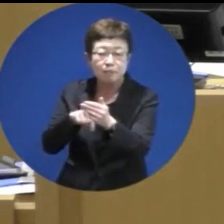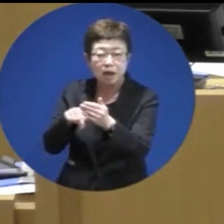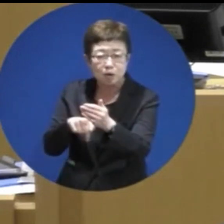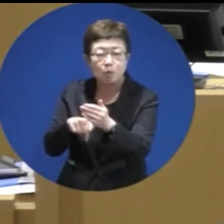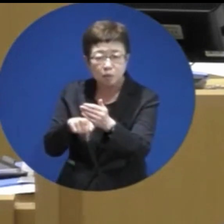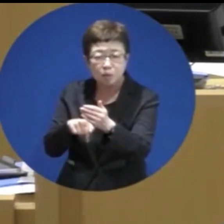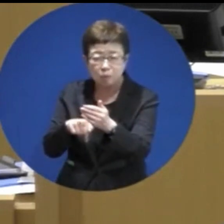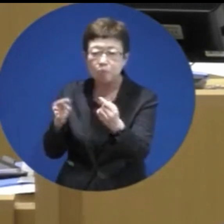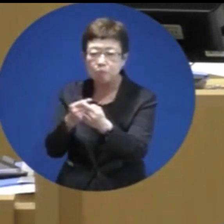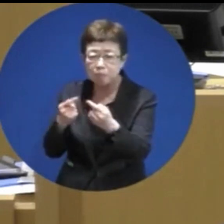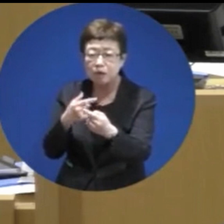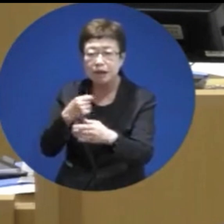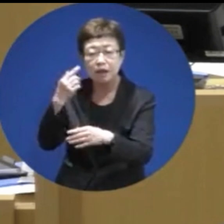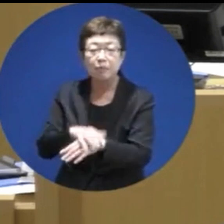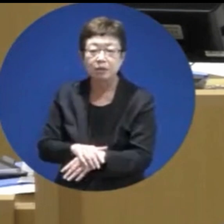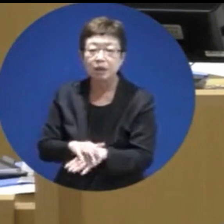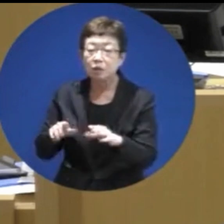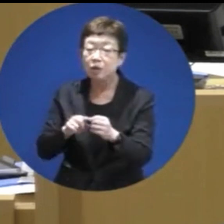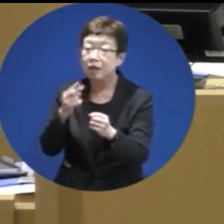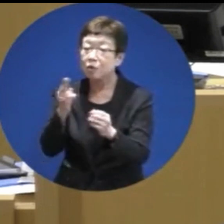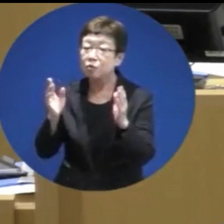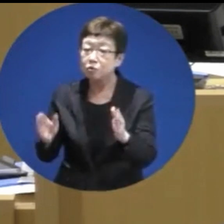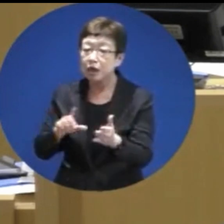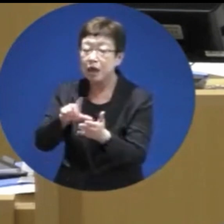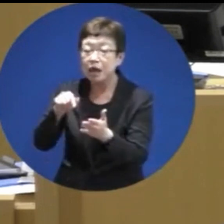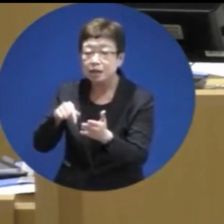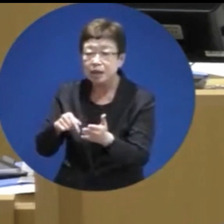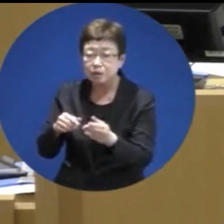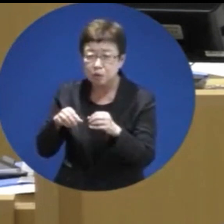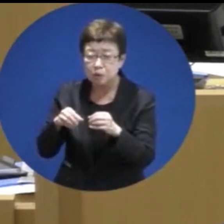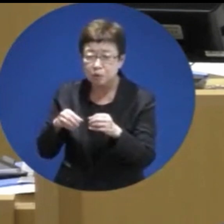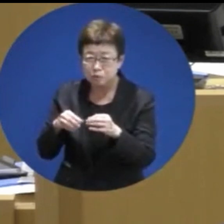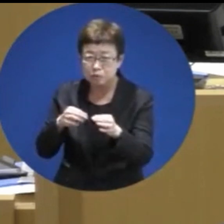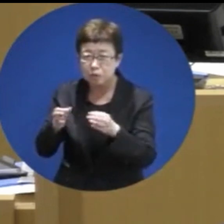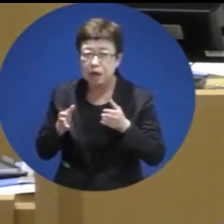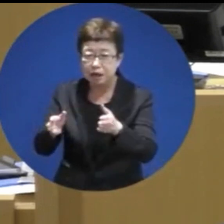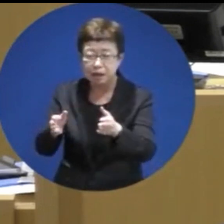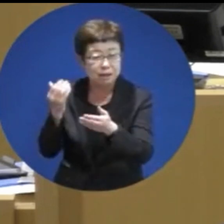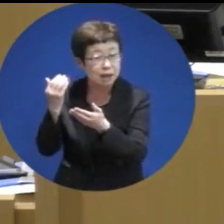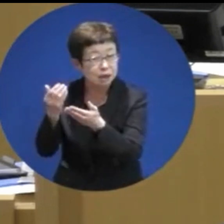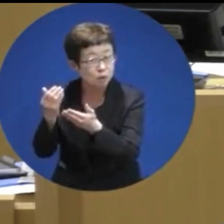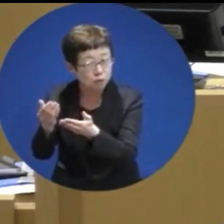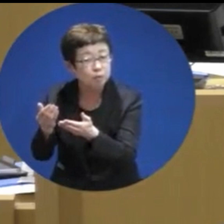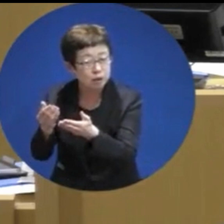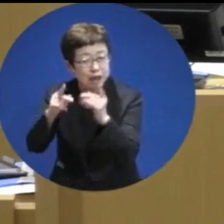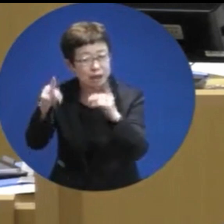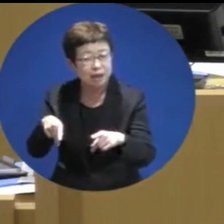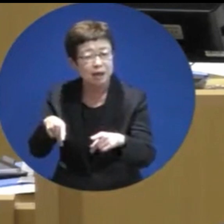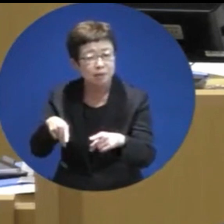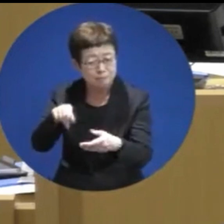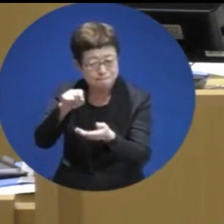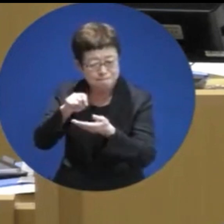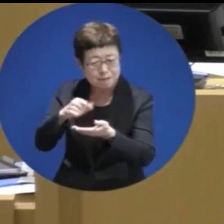討しています。多角化を図るにあたり、今年度中にエリア内の商店街にヒアリングを行い、利用にあたっての課題の洗い出しを行う予定